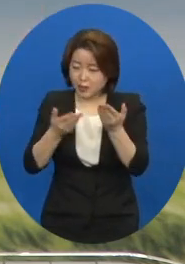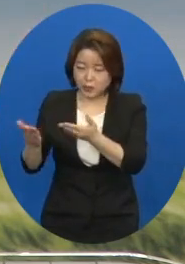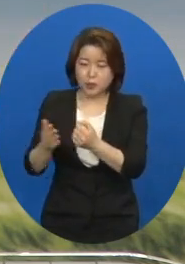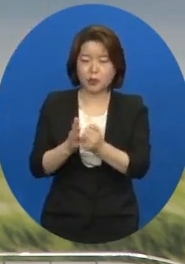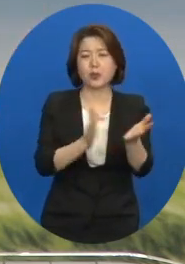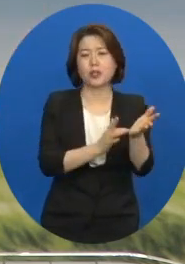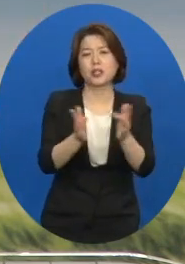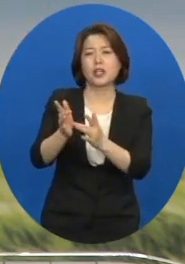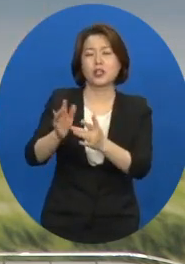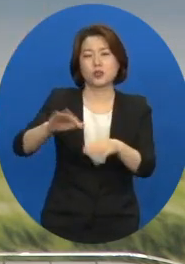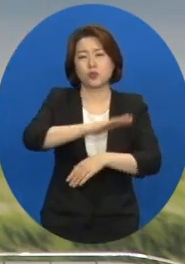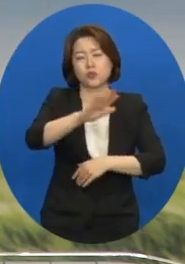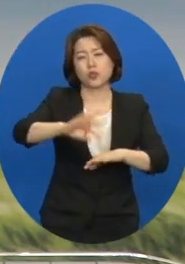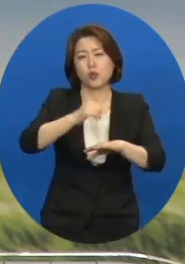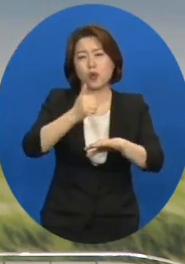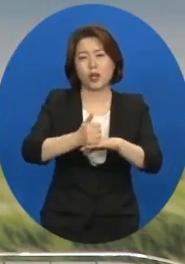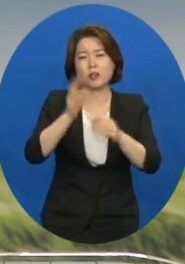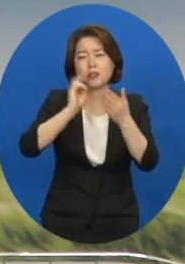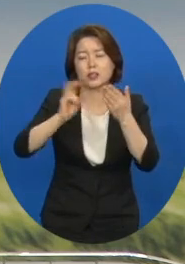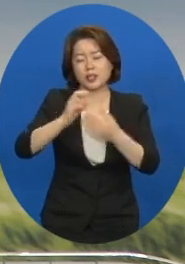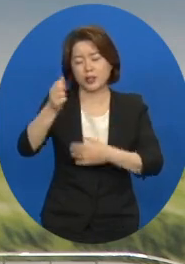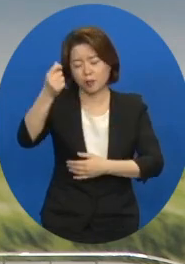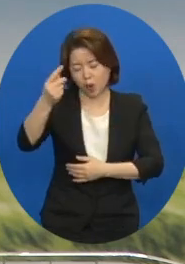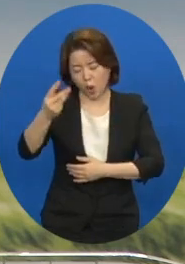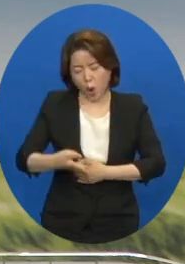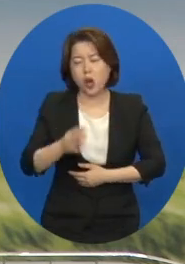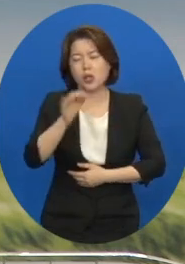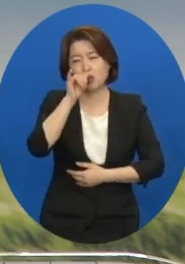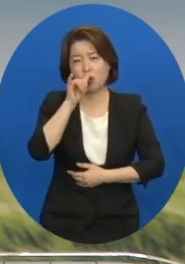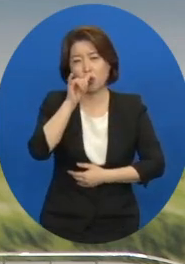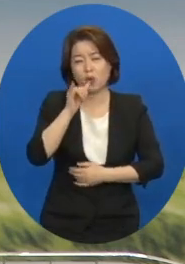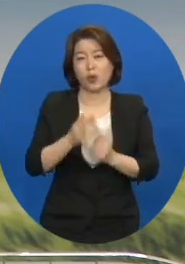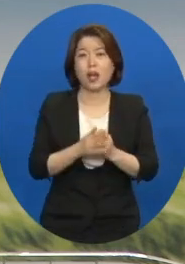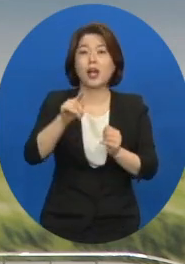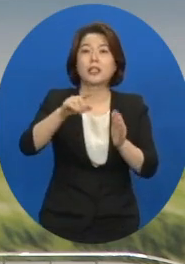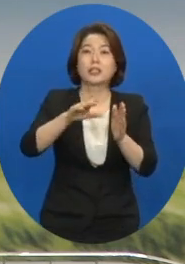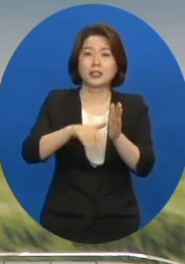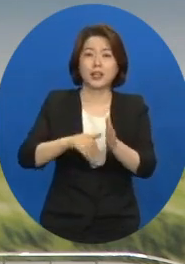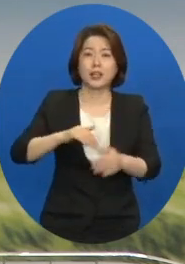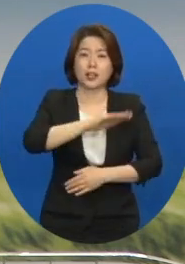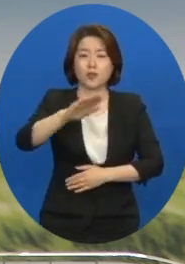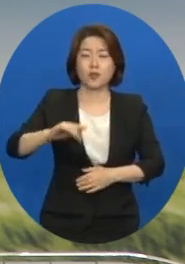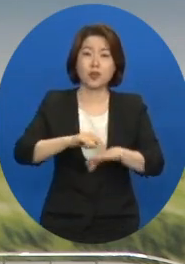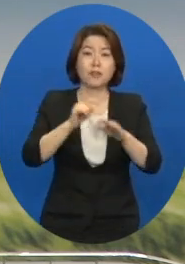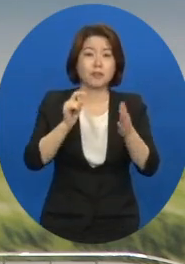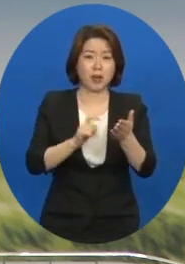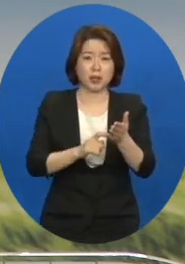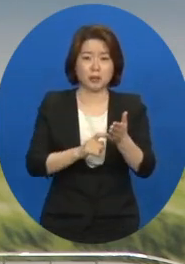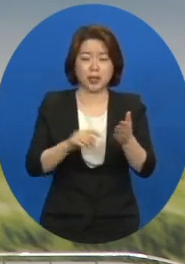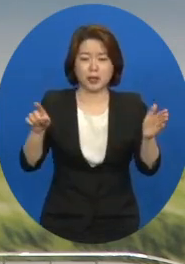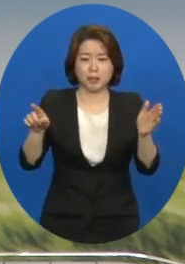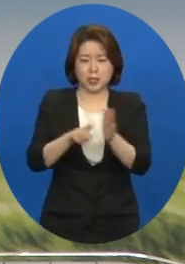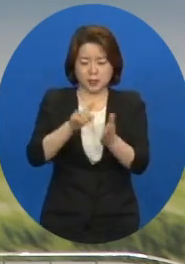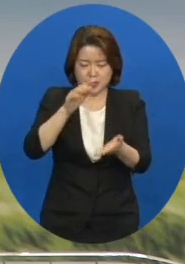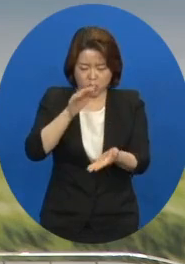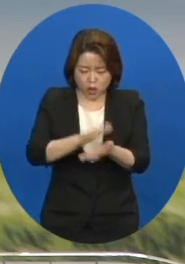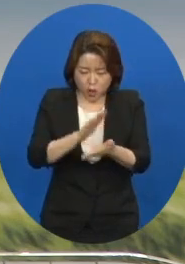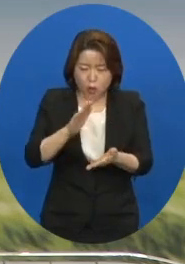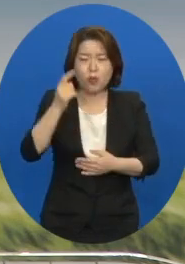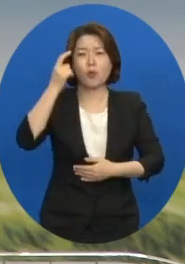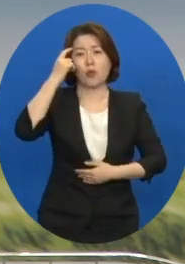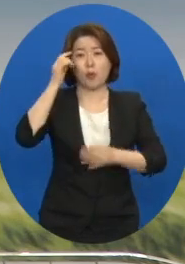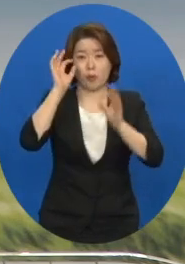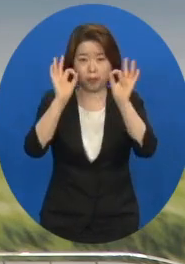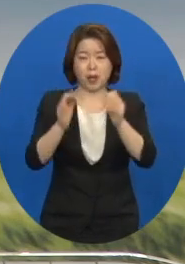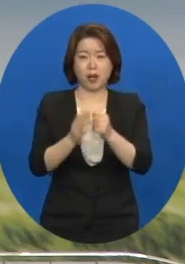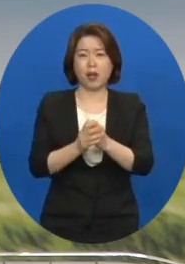번을 불렀어요. 그때 우리의 마음에 믿음이 뜨겁게 일어나는 것을 느꼈습니다. 하나님은 우리와